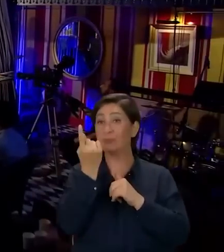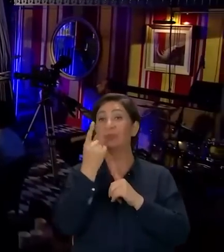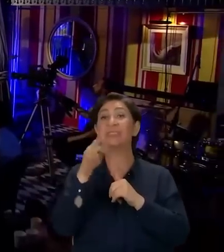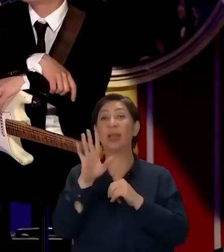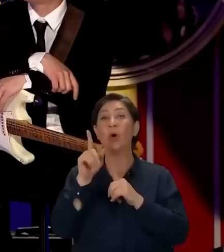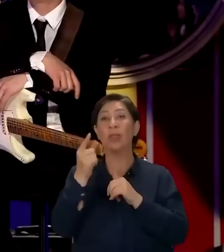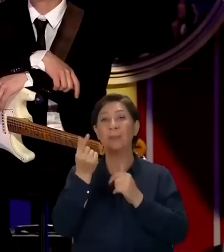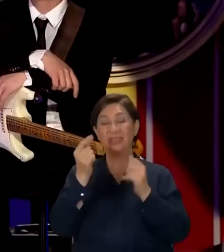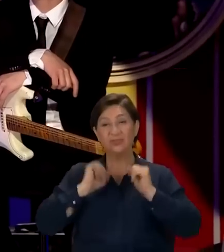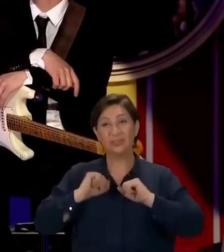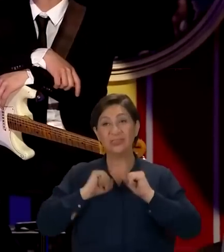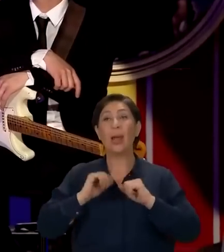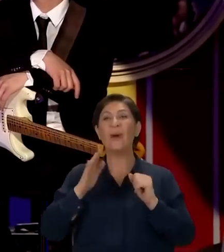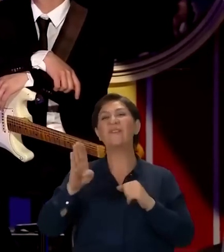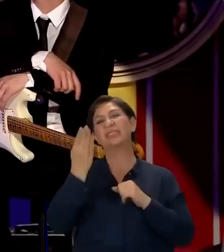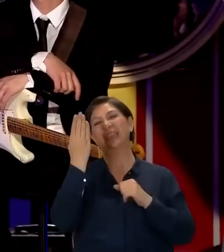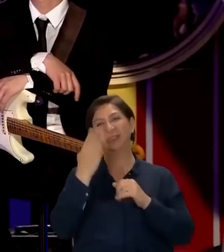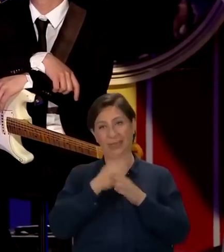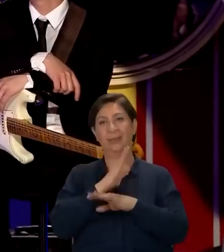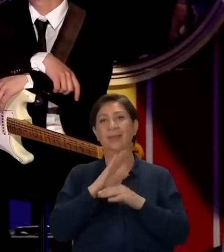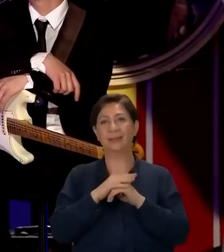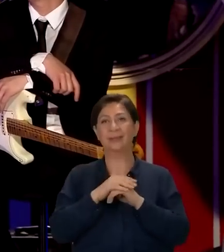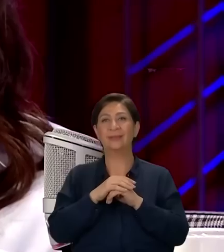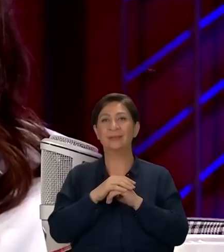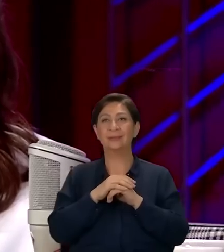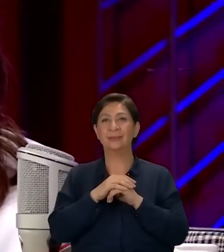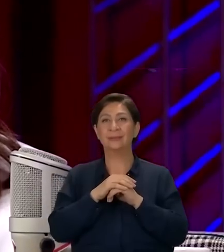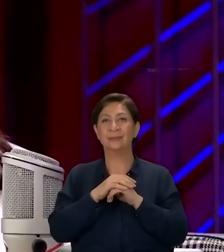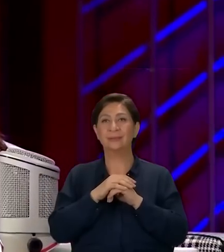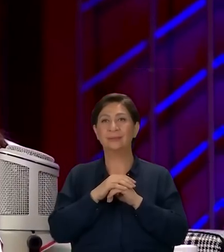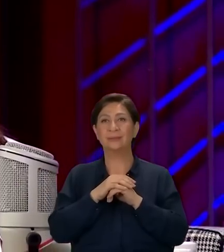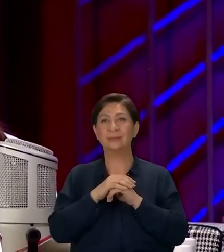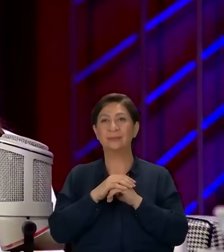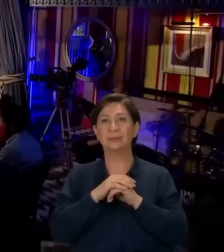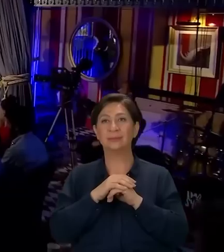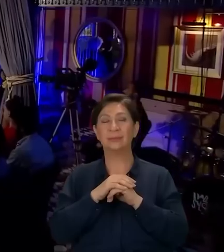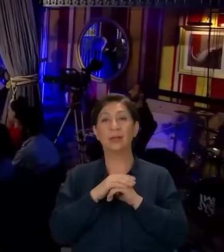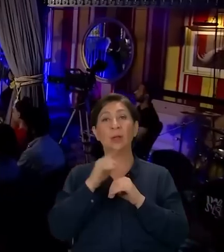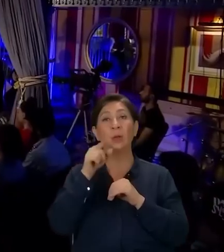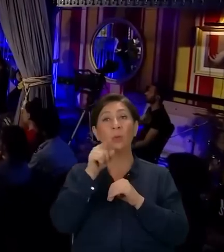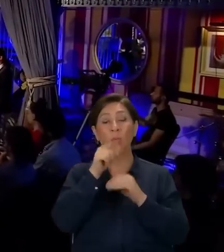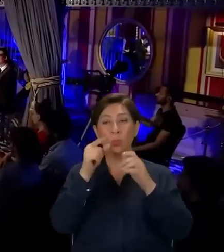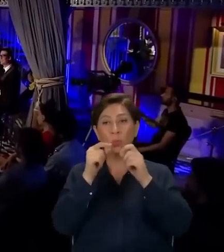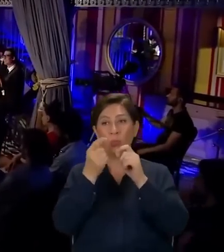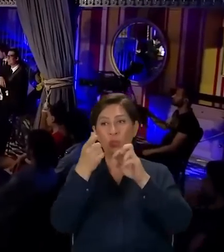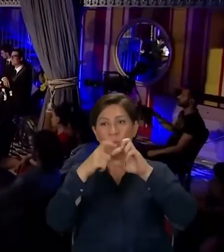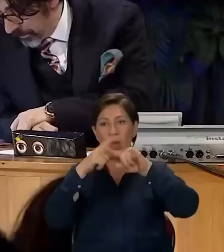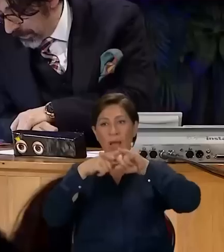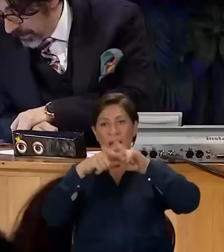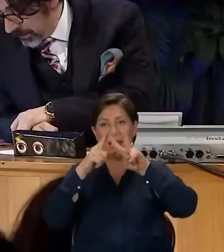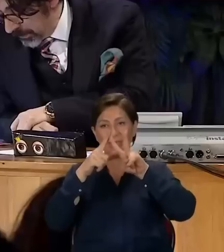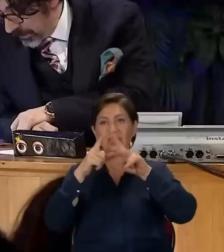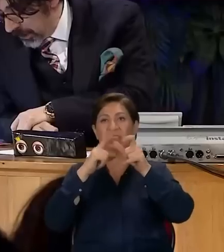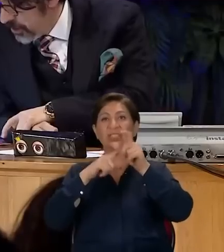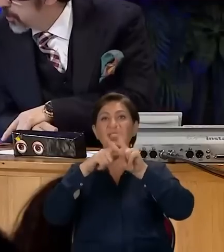değil. Onlar da biraz çalıştılar ama sonra vazgeçtik hakikaten. Yapabiliriz. Çok özür dilerim. Hangi, hangisini? Bu Burhan Çaçan'ın hangisiydi?